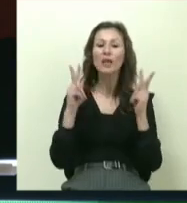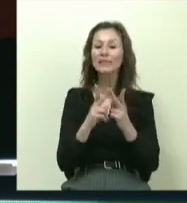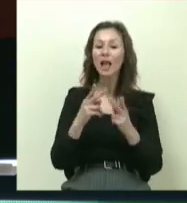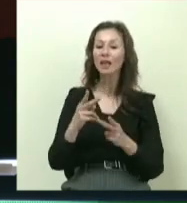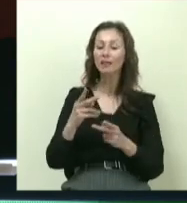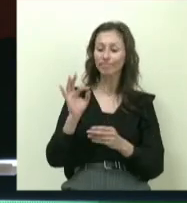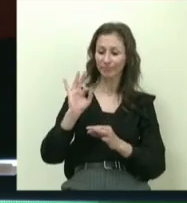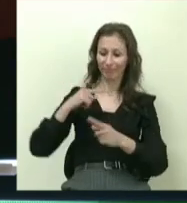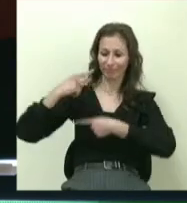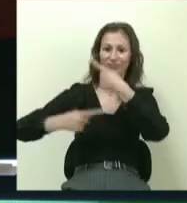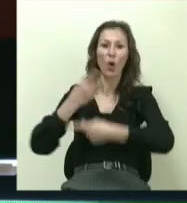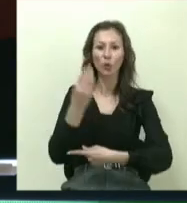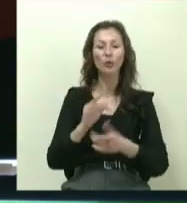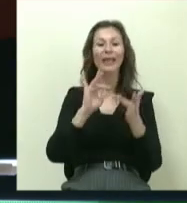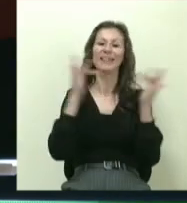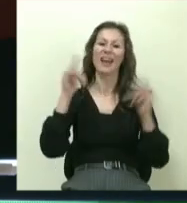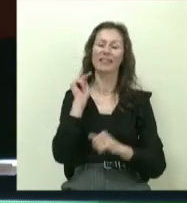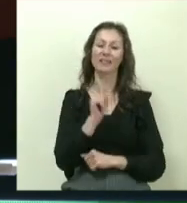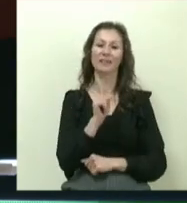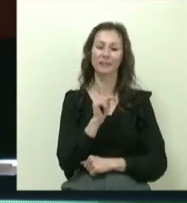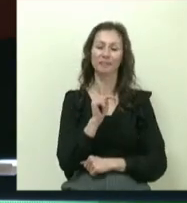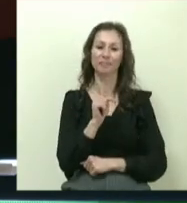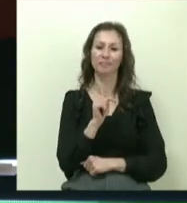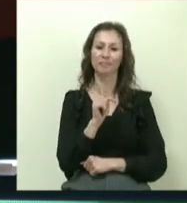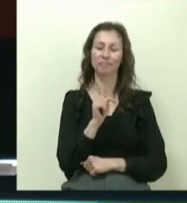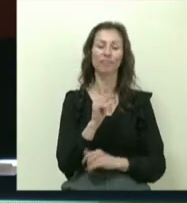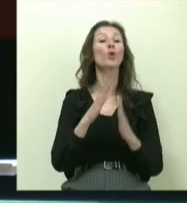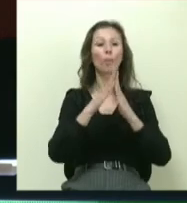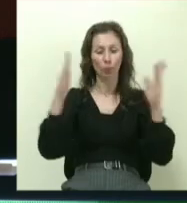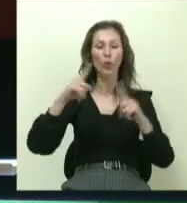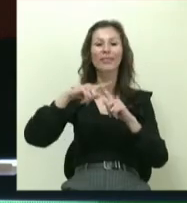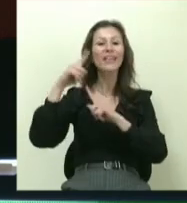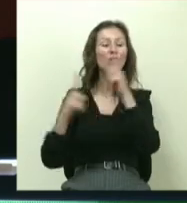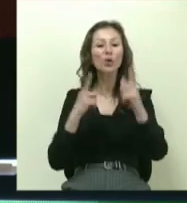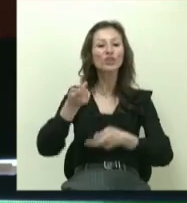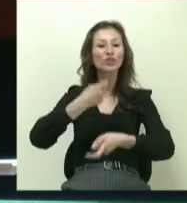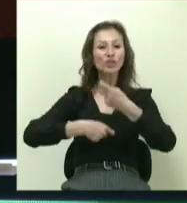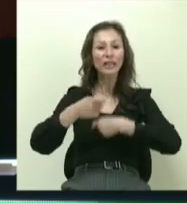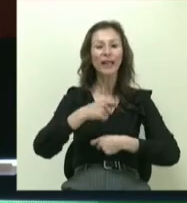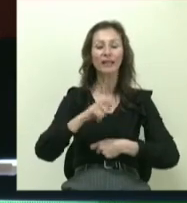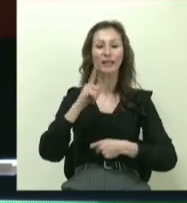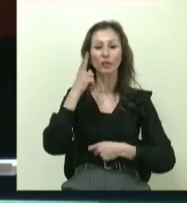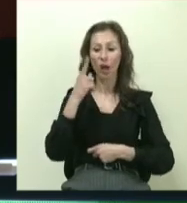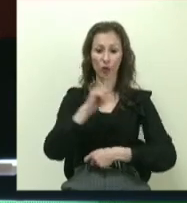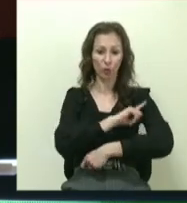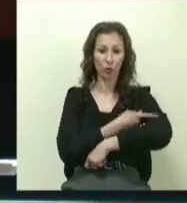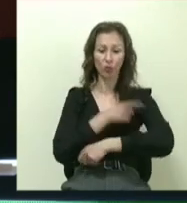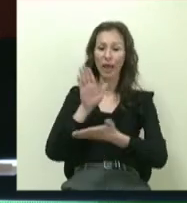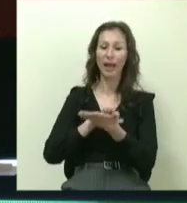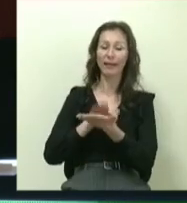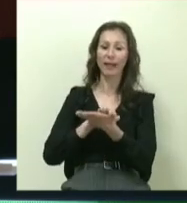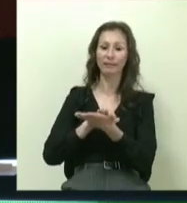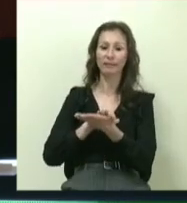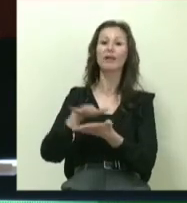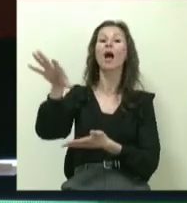müşterek olduğunu düşündüğüm internet büyük teknoloji şirketlerinin Tekel güçlerini ellerinden almak